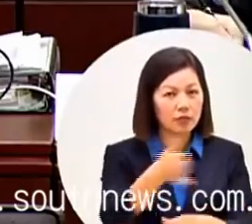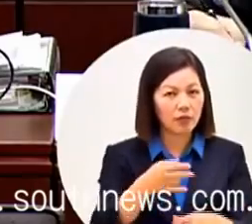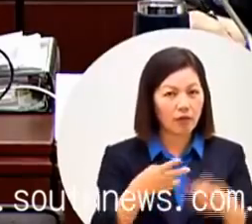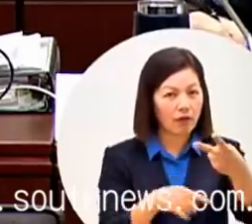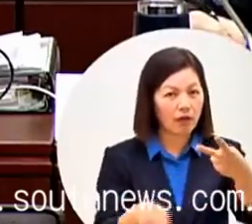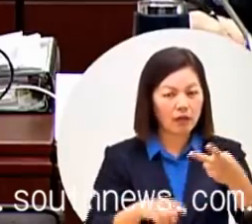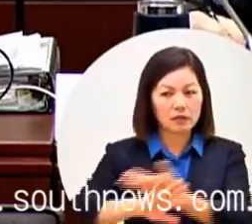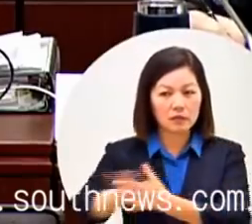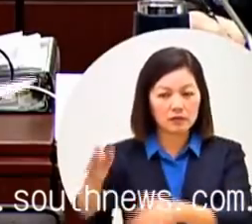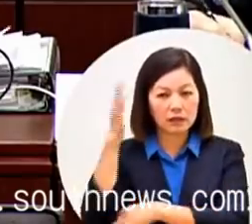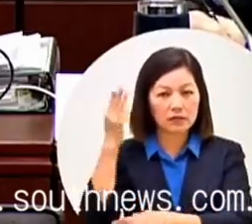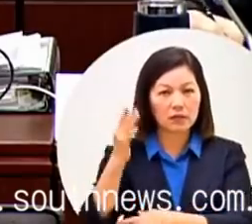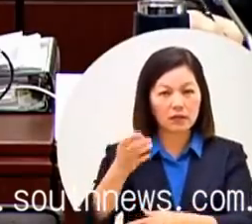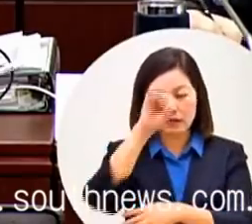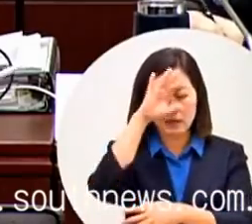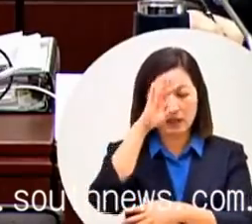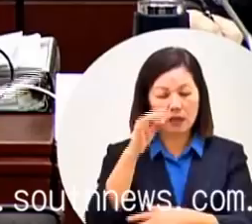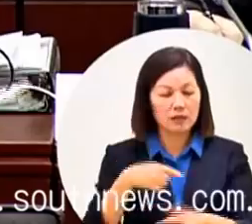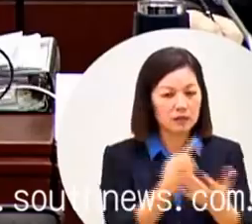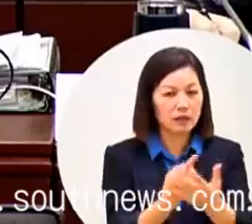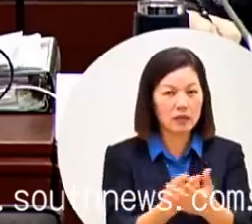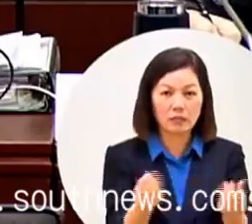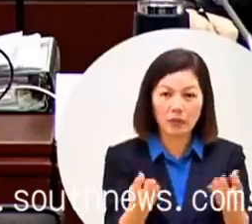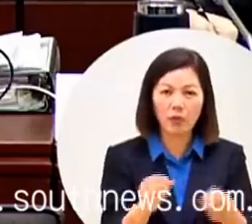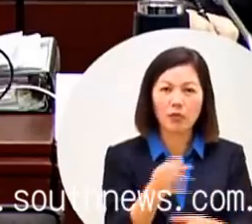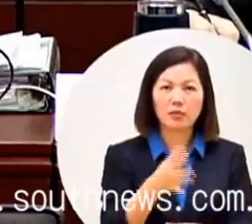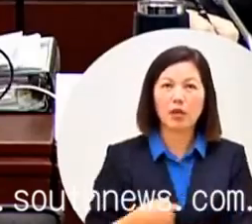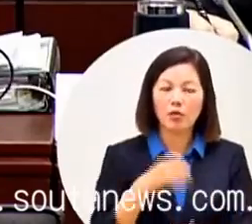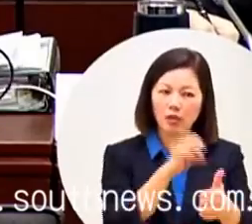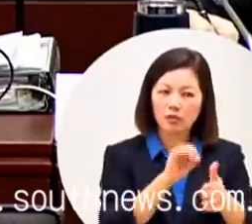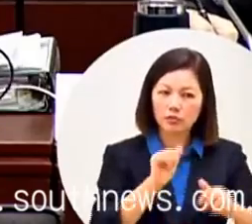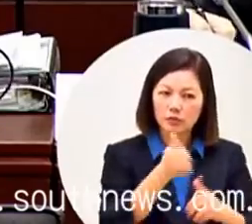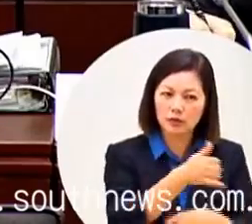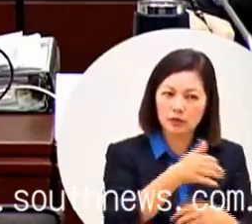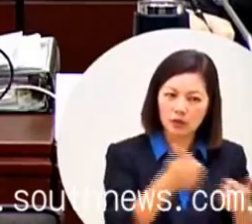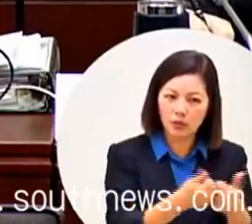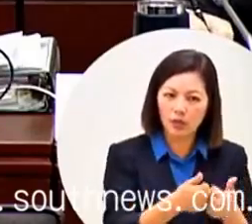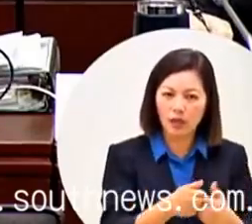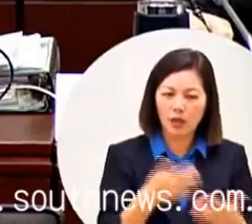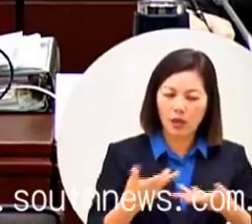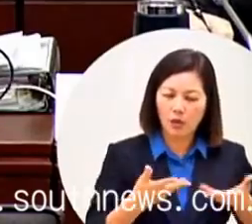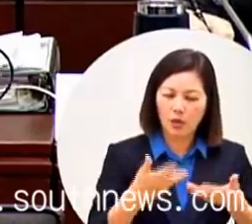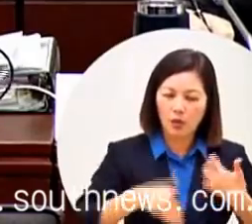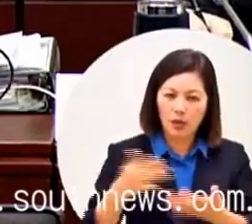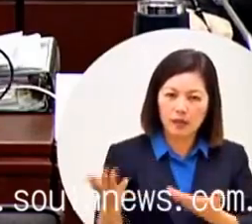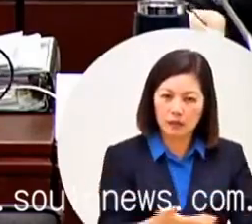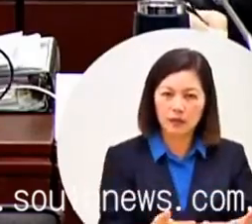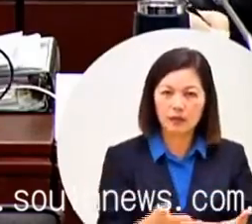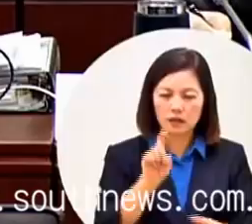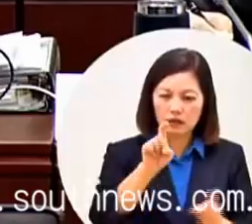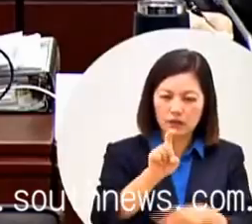么没有其他政党的议员参加，我也不知道。我们只是告诉议会，欢迎十位议员跟我们同行，因为预算的关